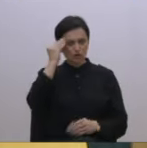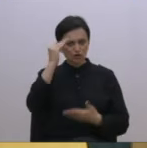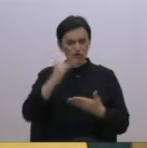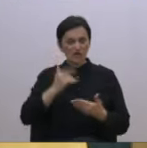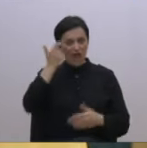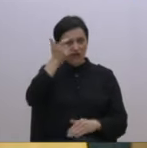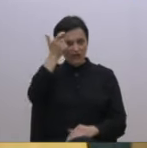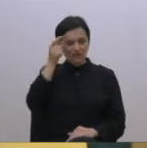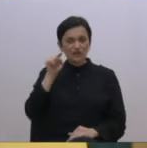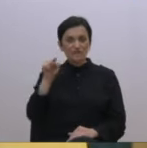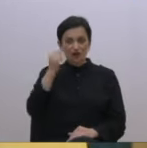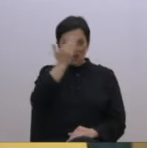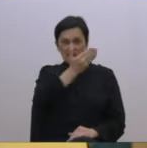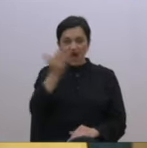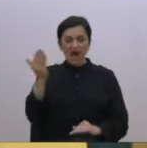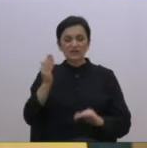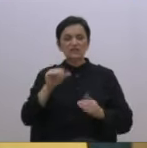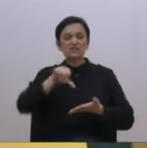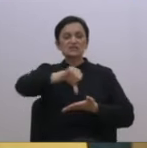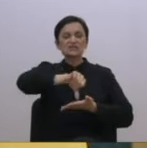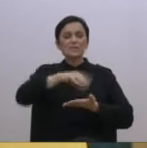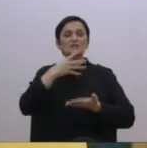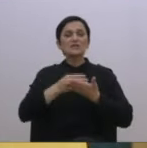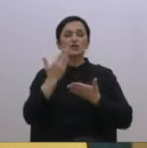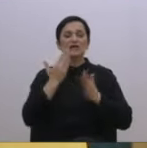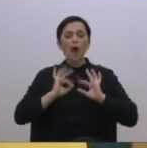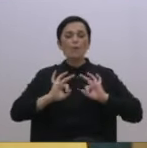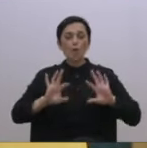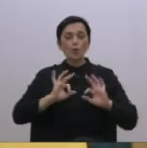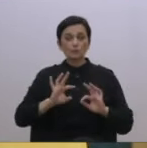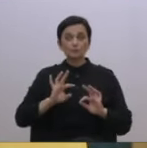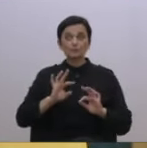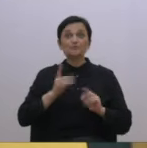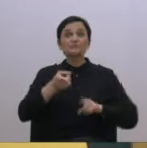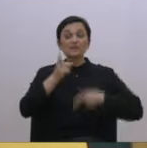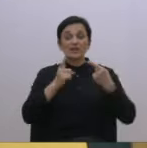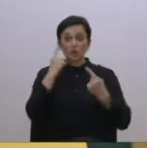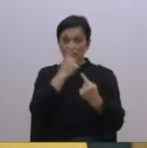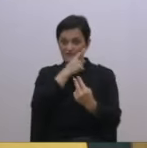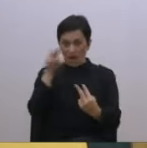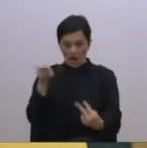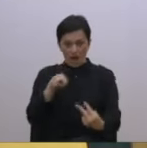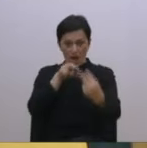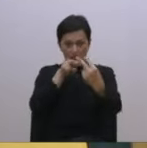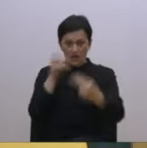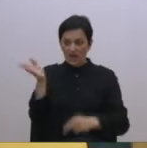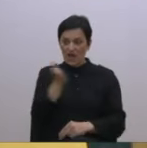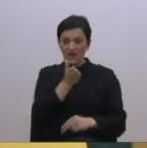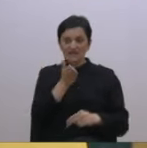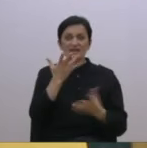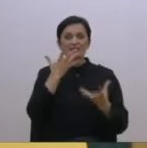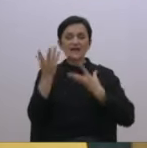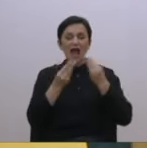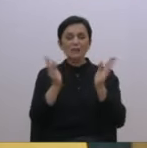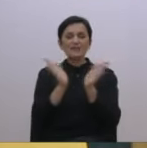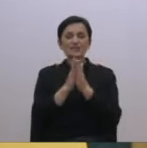შინაარსი, რომელიც ბიძინა ივანიშვილმა ხალხს წარმოუდგინა საკუთარ გამოსვლაში. გაუსწორეთ რეალობას თვალი. აი ეს ხალბი ტაში, რომელიც